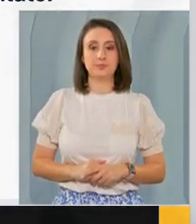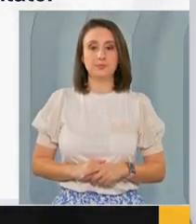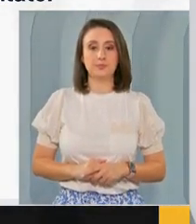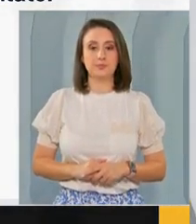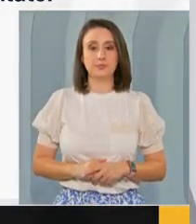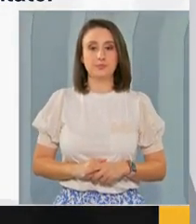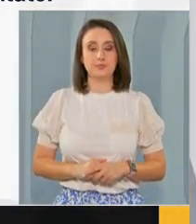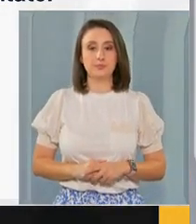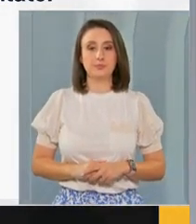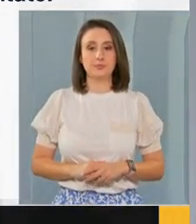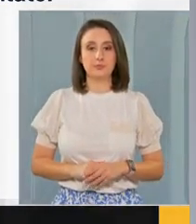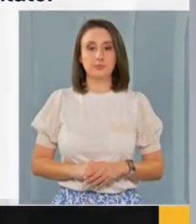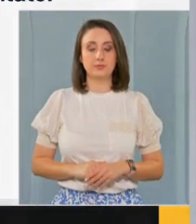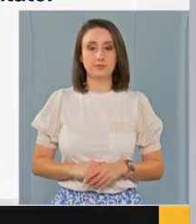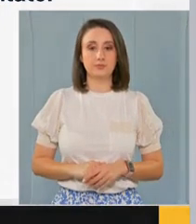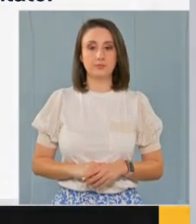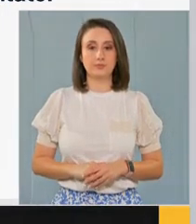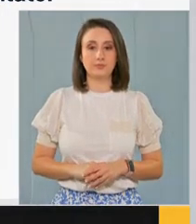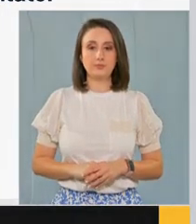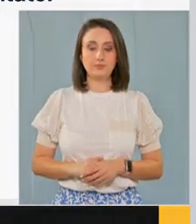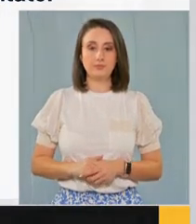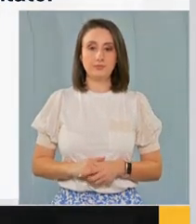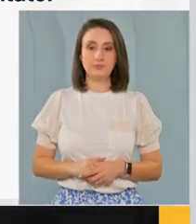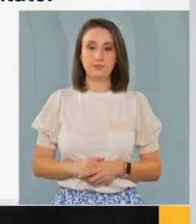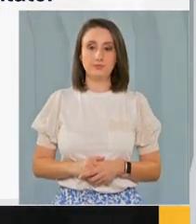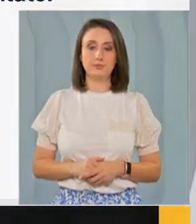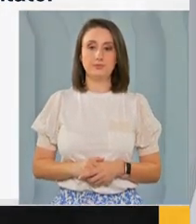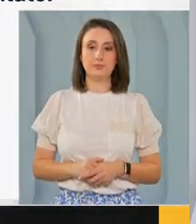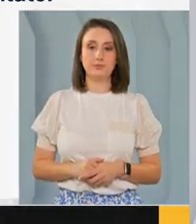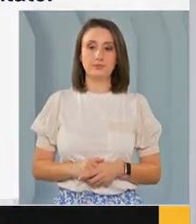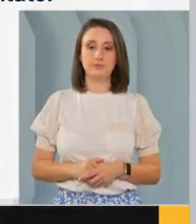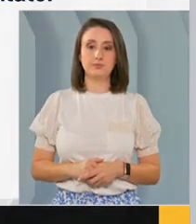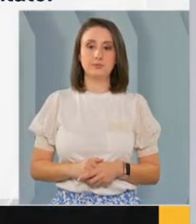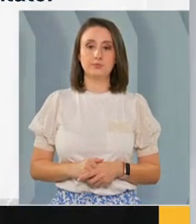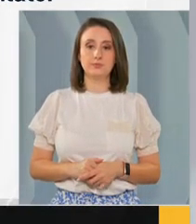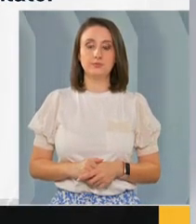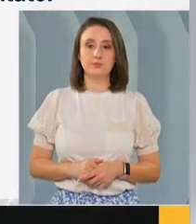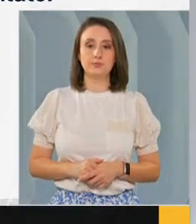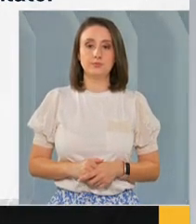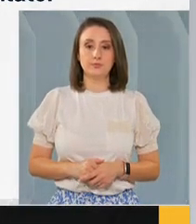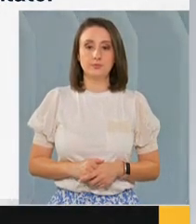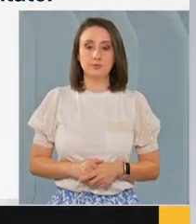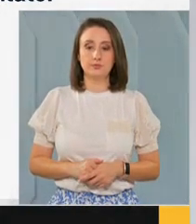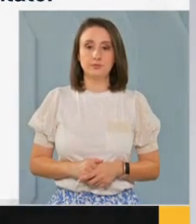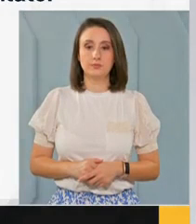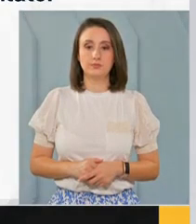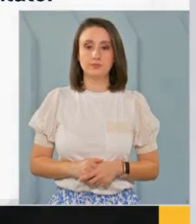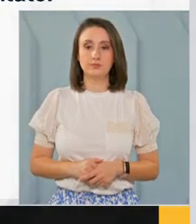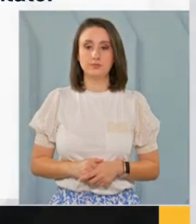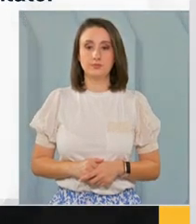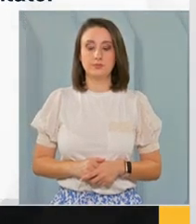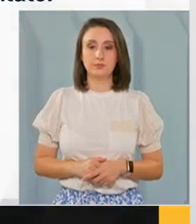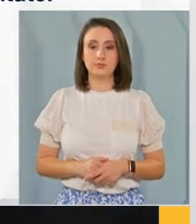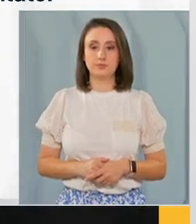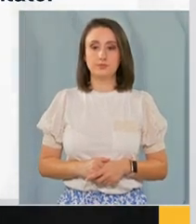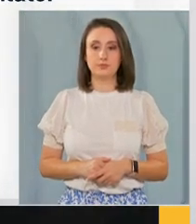care conducătorul unei autoutilitare a virat stânga pentru a evita o coliziune din spate cu un autoturism care a frânat brusc, moment